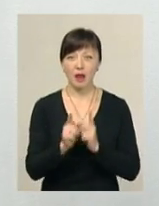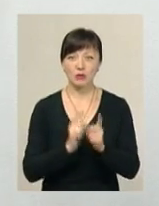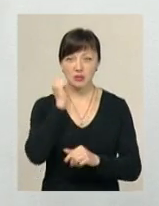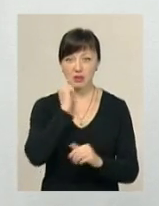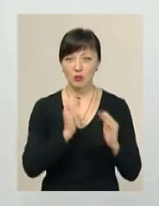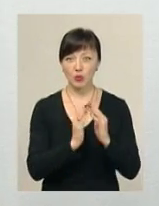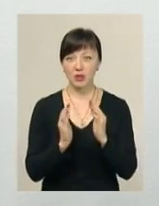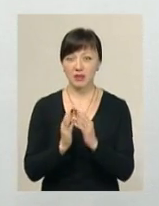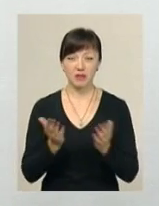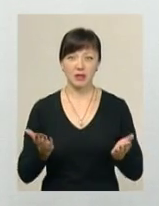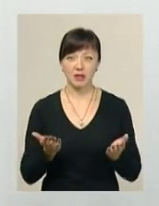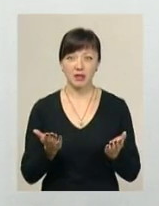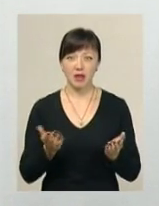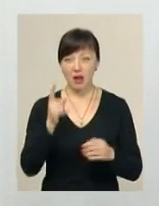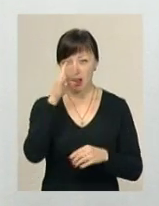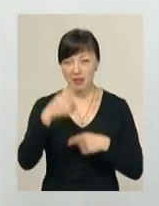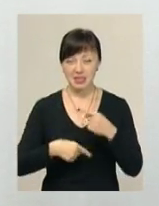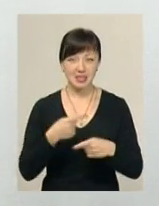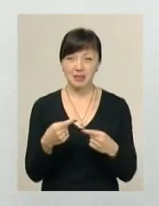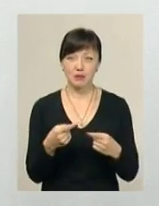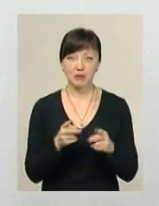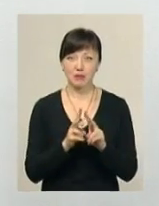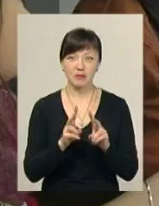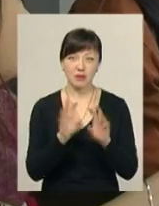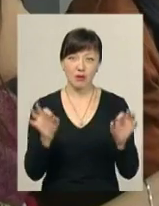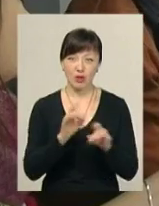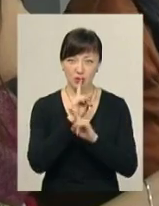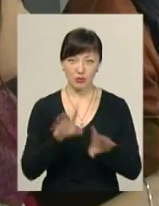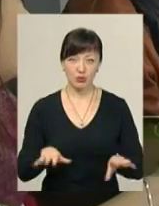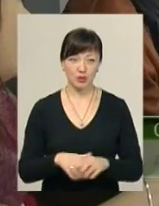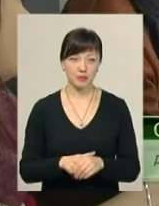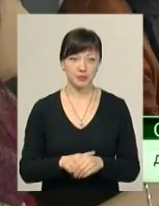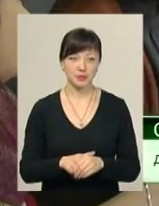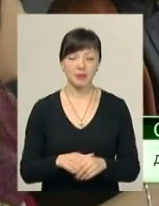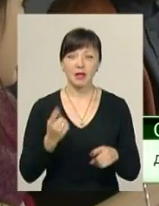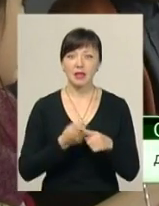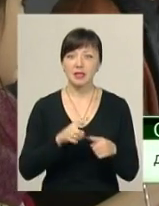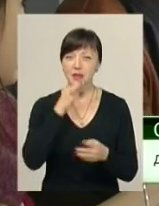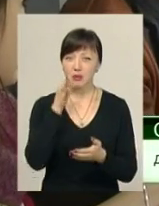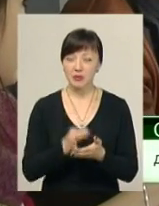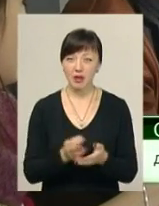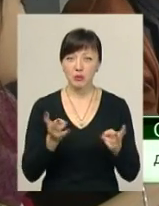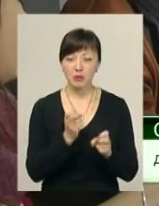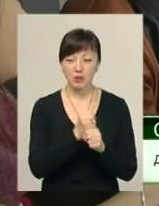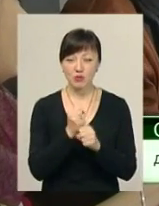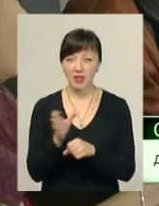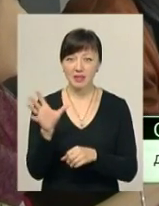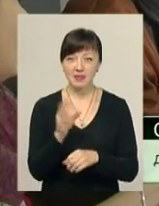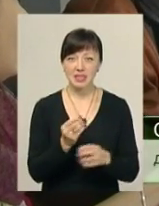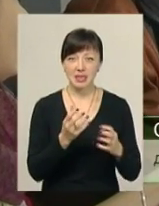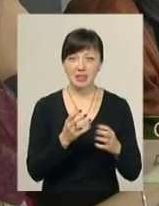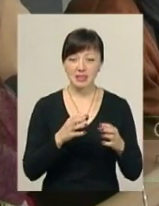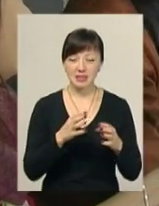старих будівель, там класицизм і так далі, ніколи не буде. Це дуже відповідально і потрібно пропрацювати всі схеми можливі